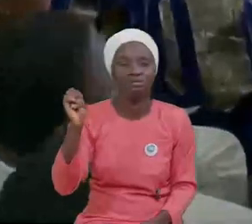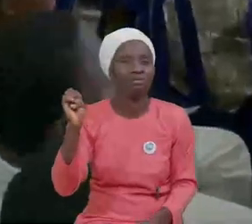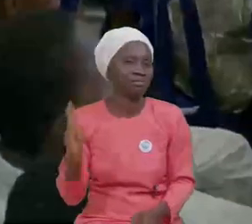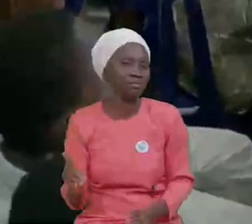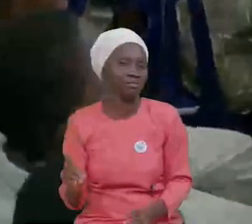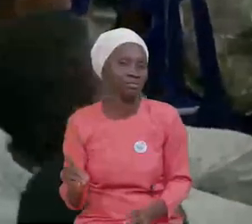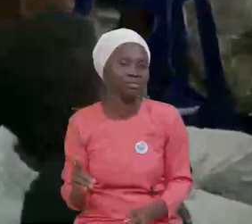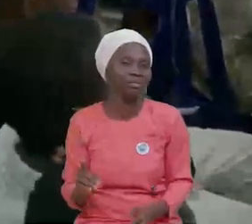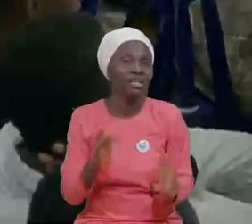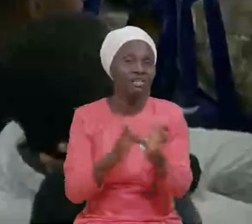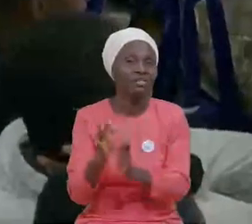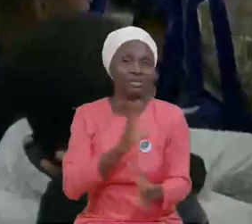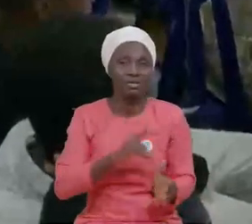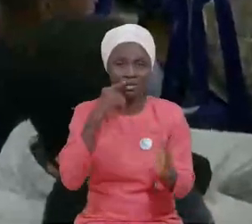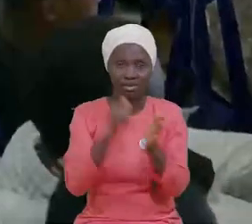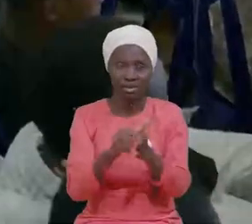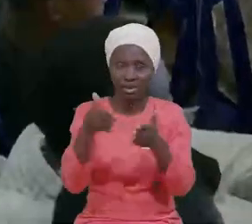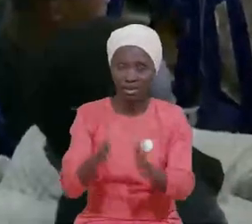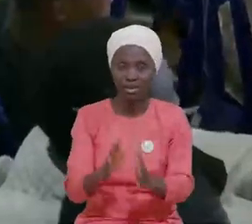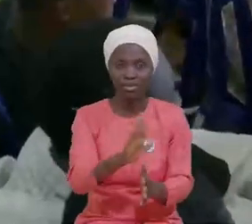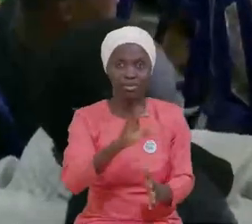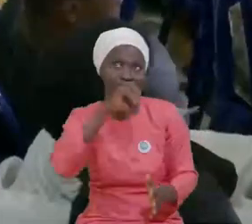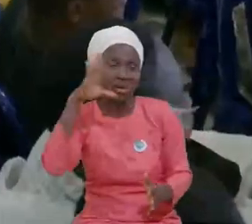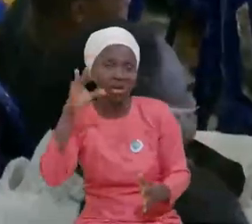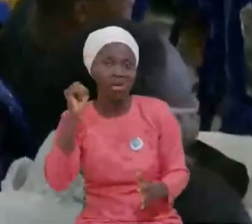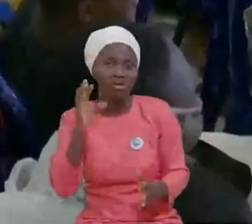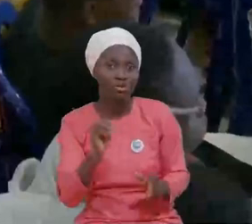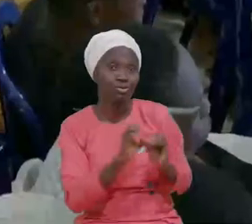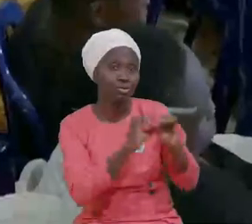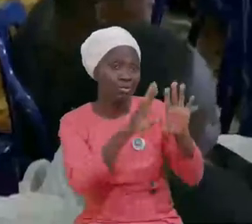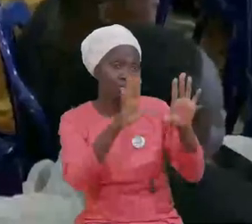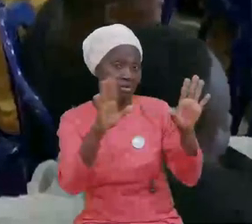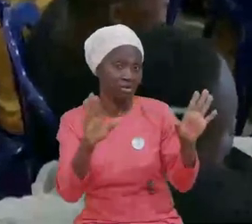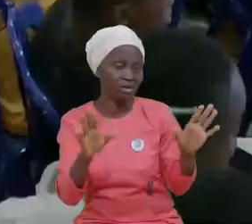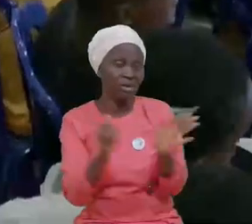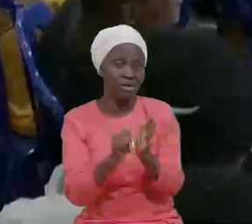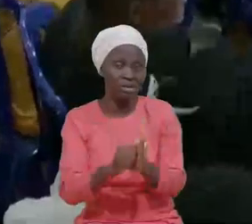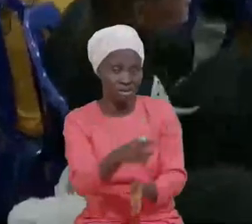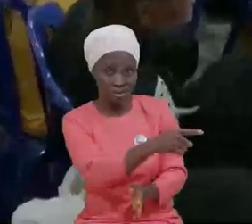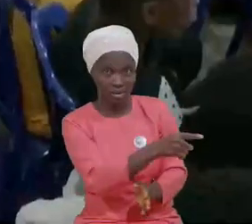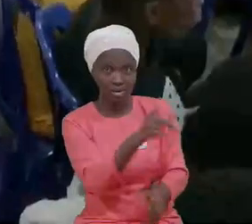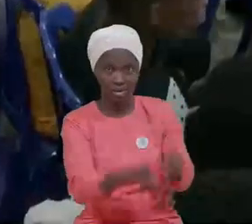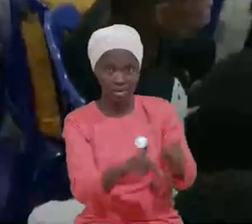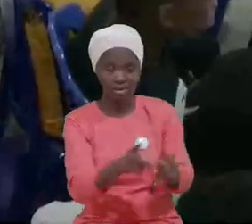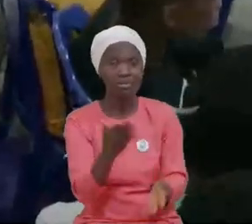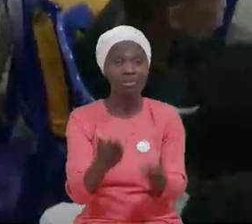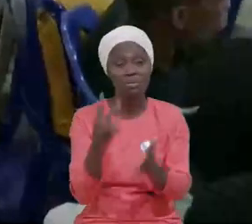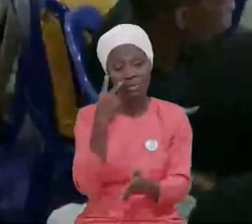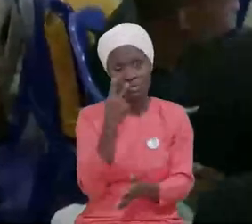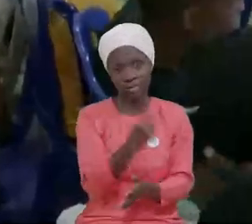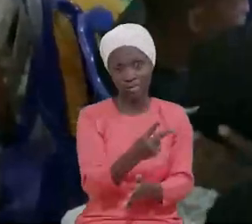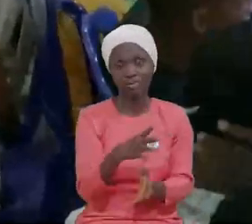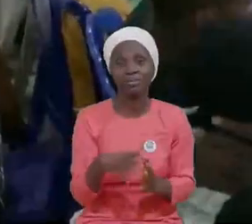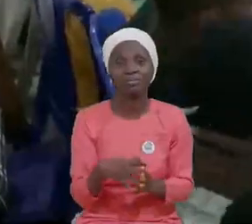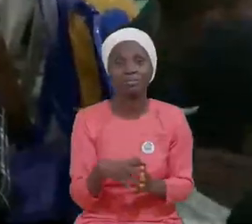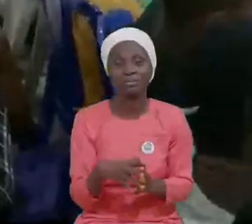dit que votre lumière luise ainsi devant les hommes, afin qu'ils